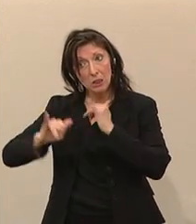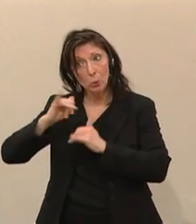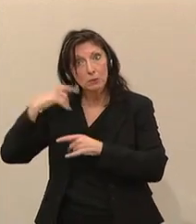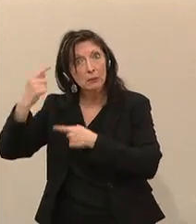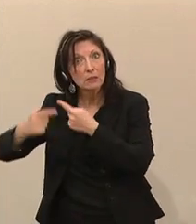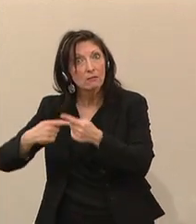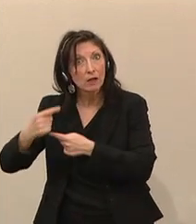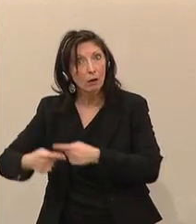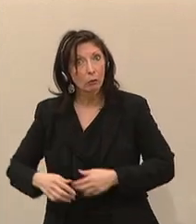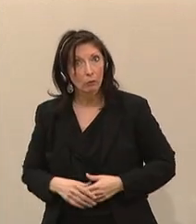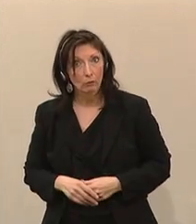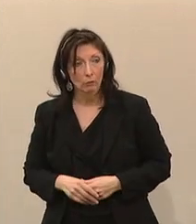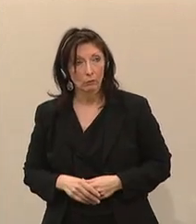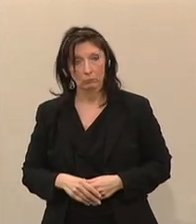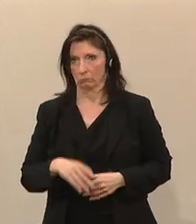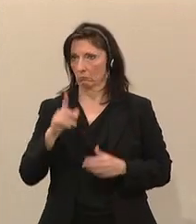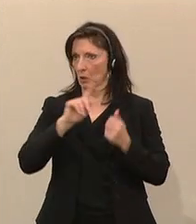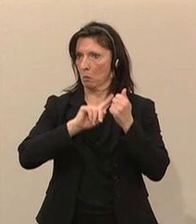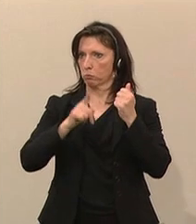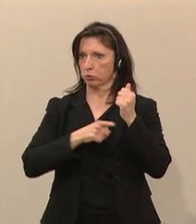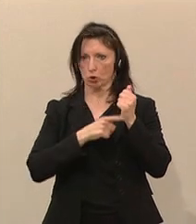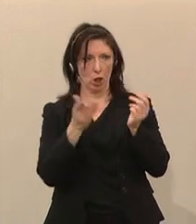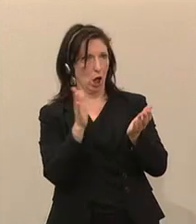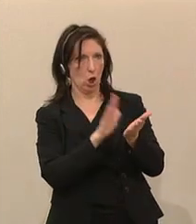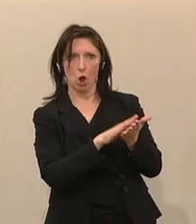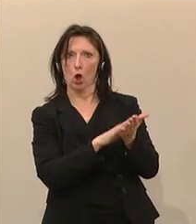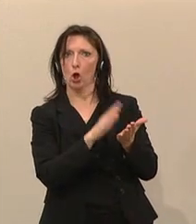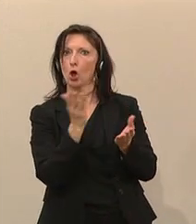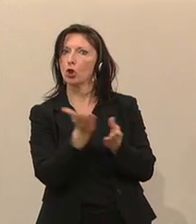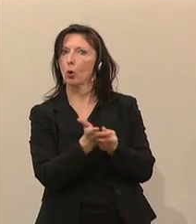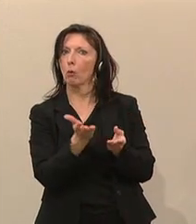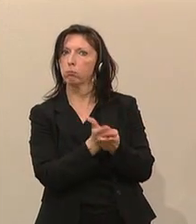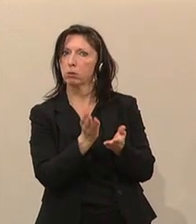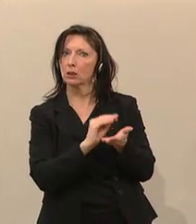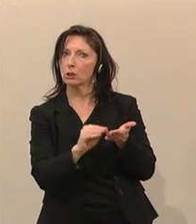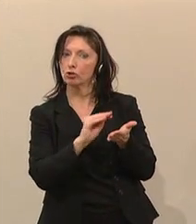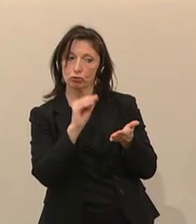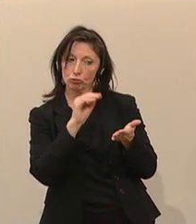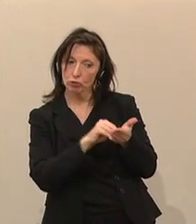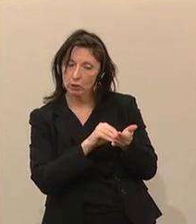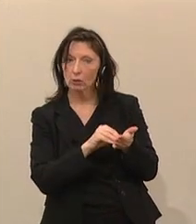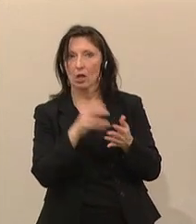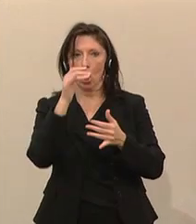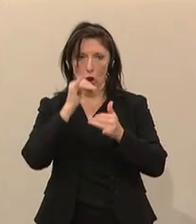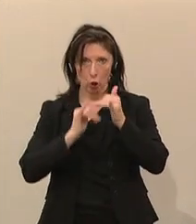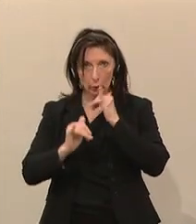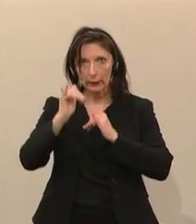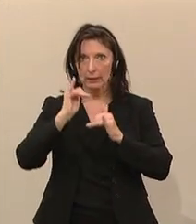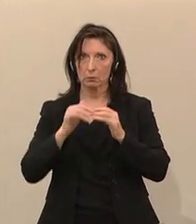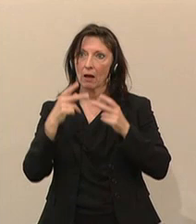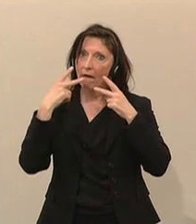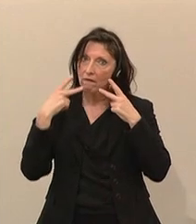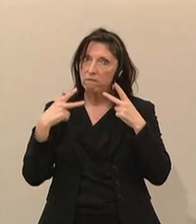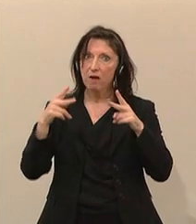selbst in den Budgetdokumenten drinnen, im Budgetbericht, der Tourismus entwickelt sich